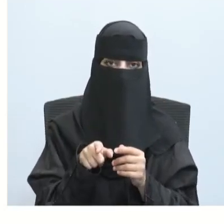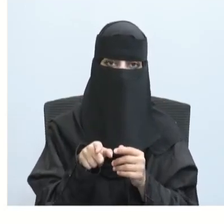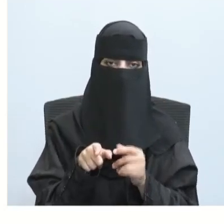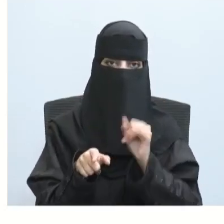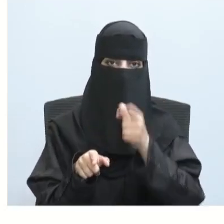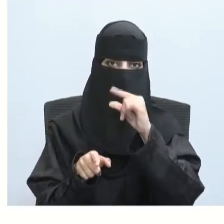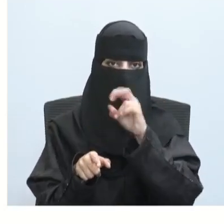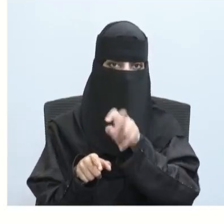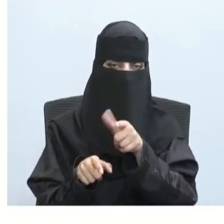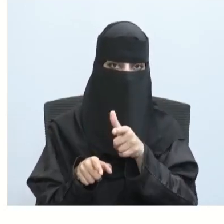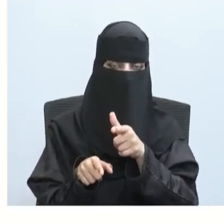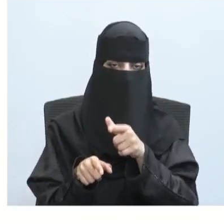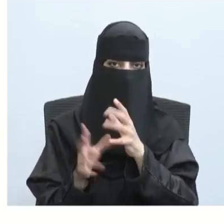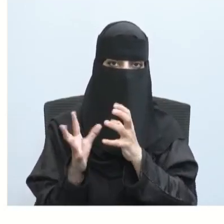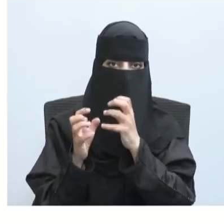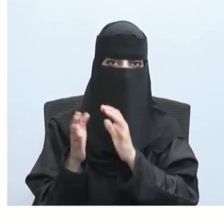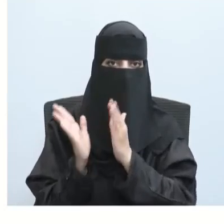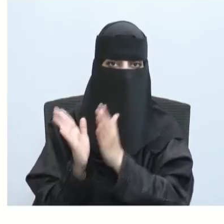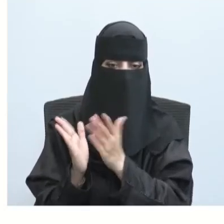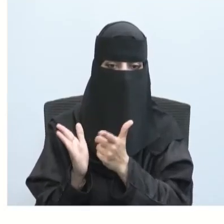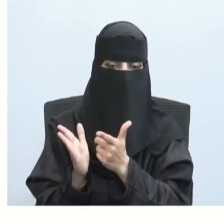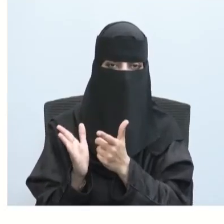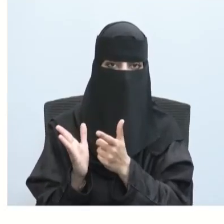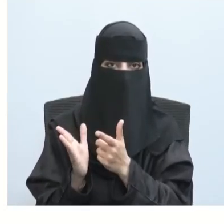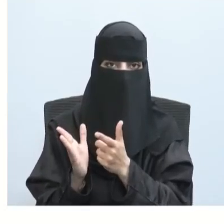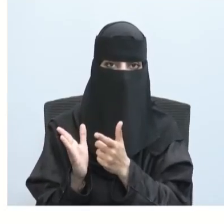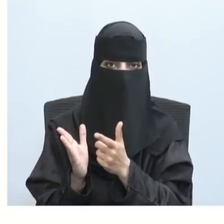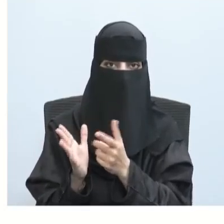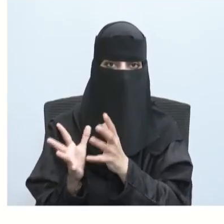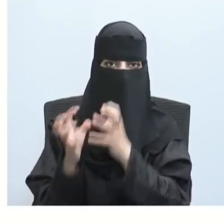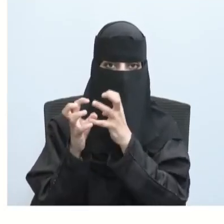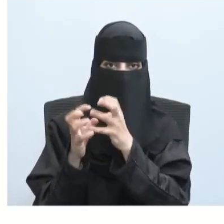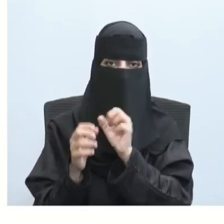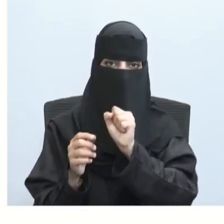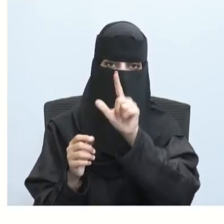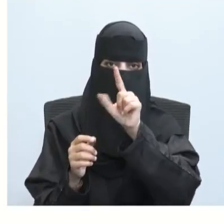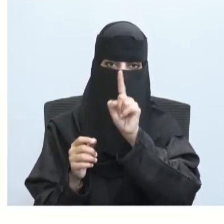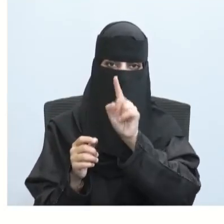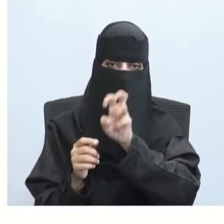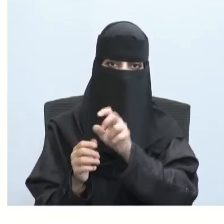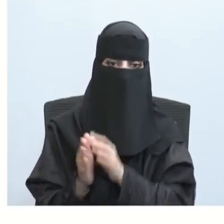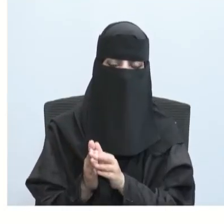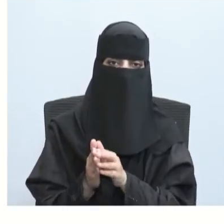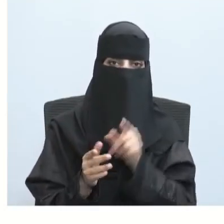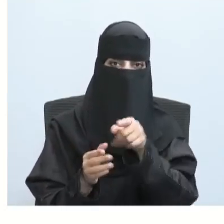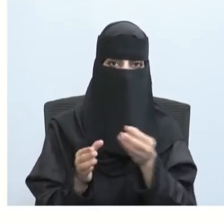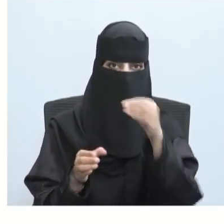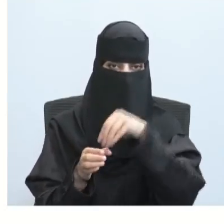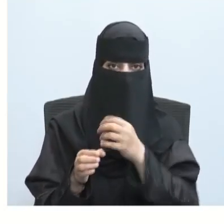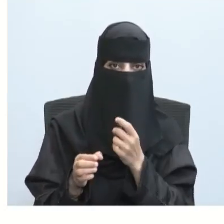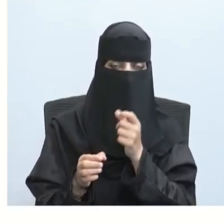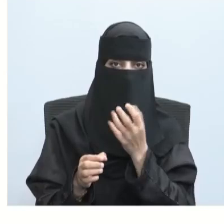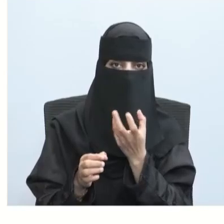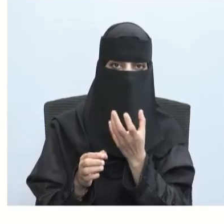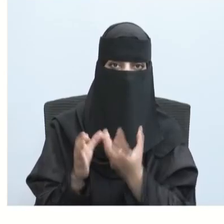الماده هنا تكون في حاله نسميها الحاله الصلبه احسنتم فعند تسخين الجليد